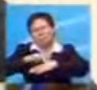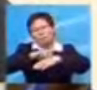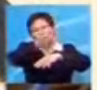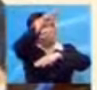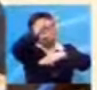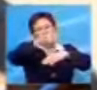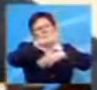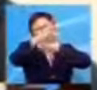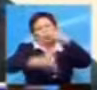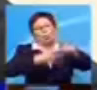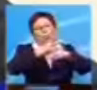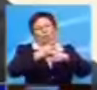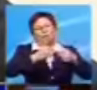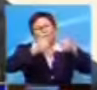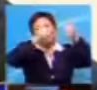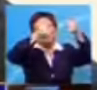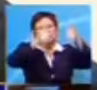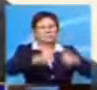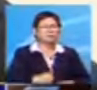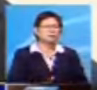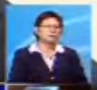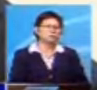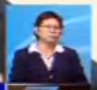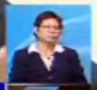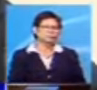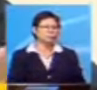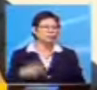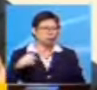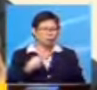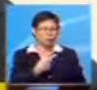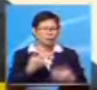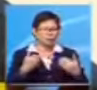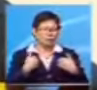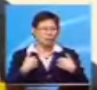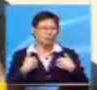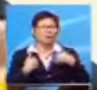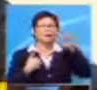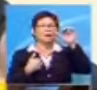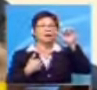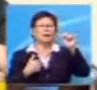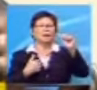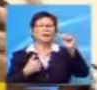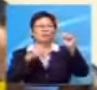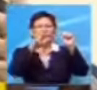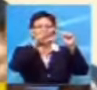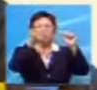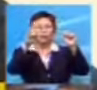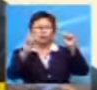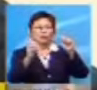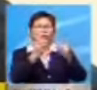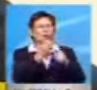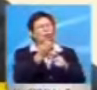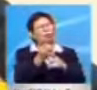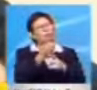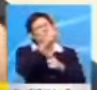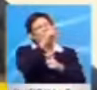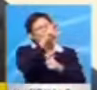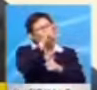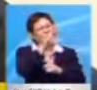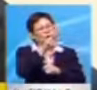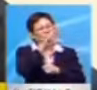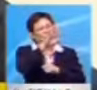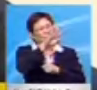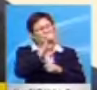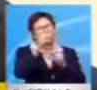di dunia air is not high volume production highest volume production we have now a320 which is about I think 40 To 50 Aircraft per